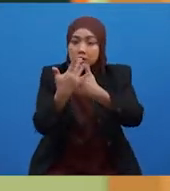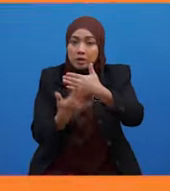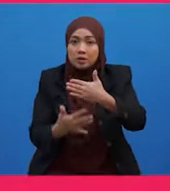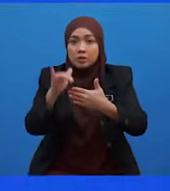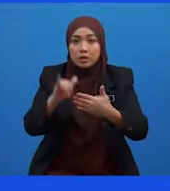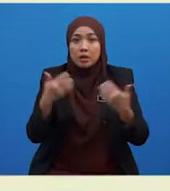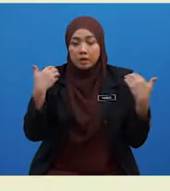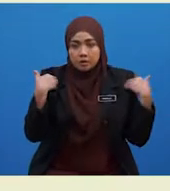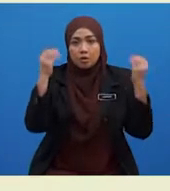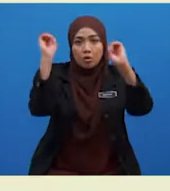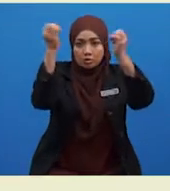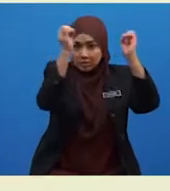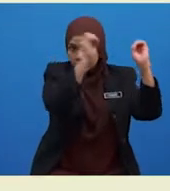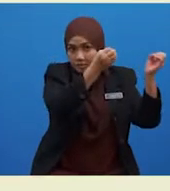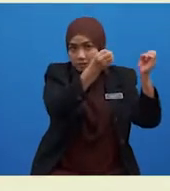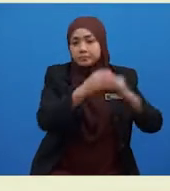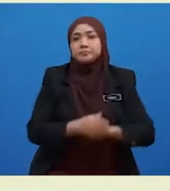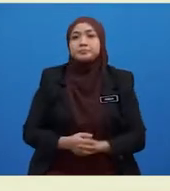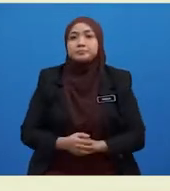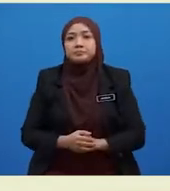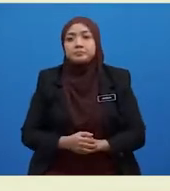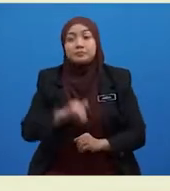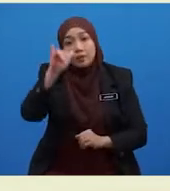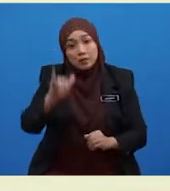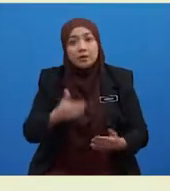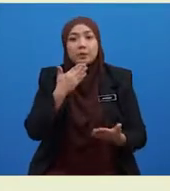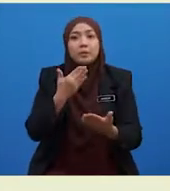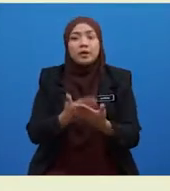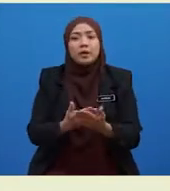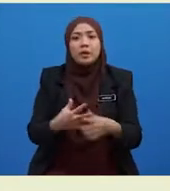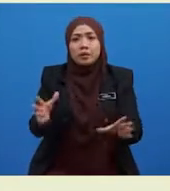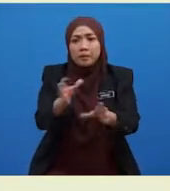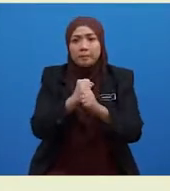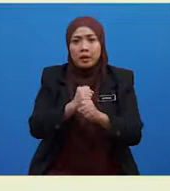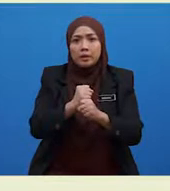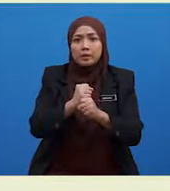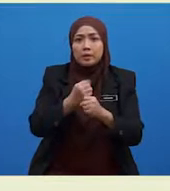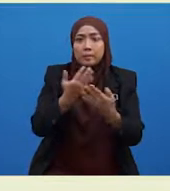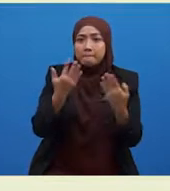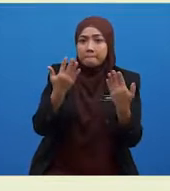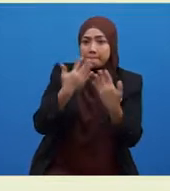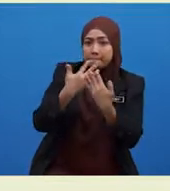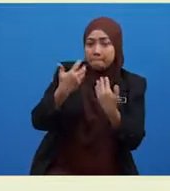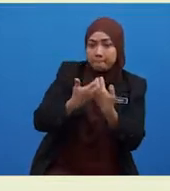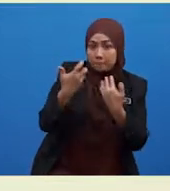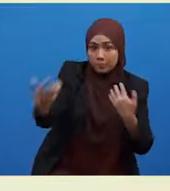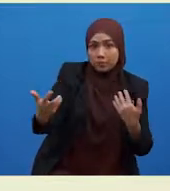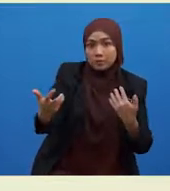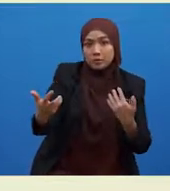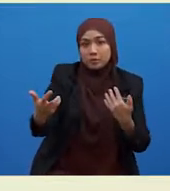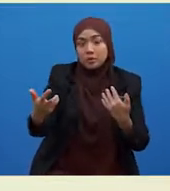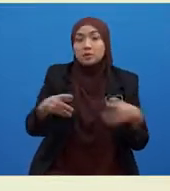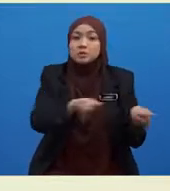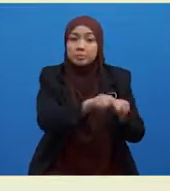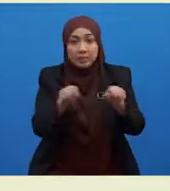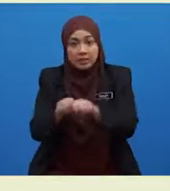beroksigen. Daya tahan kardiovaskular yang baik dapat mengelakkan penyakit berkaitan sistem kardiovaskular